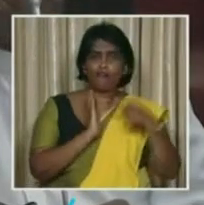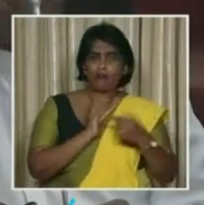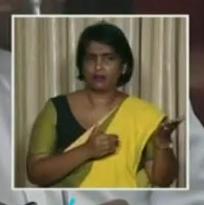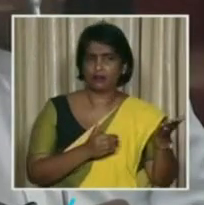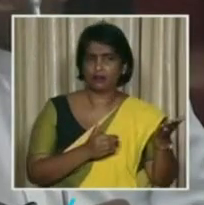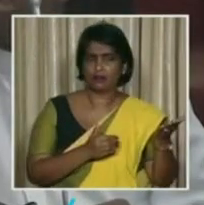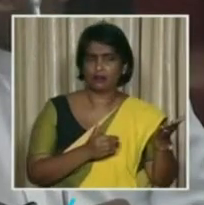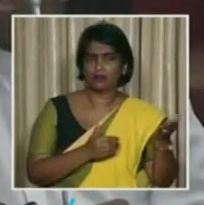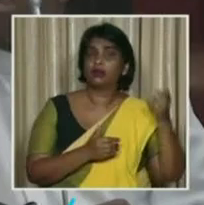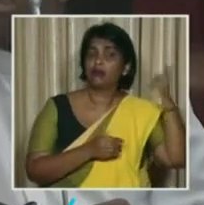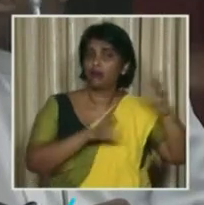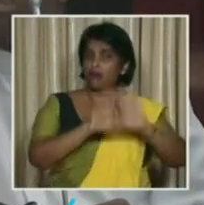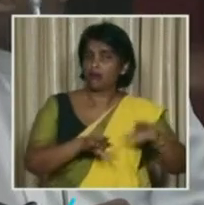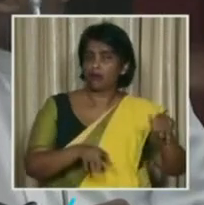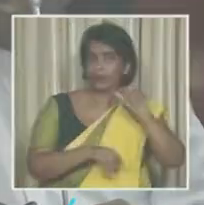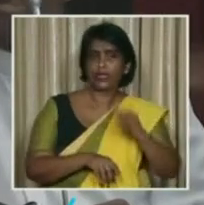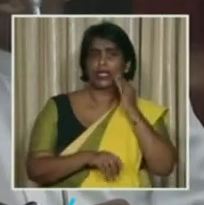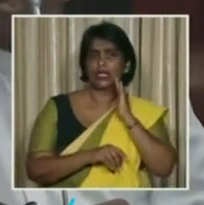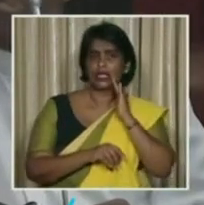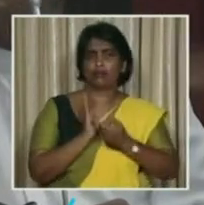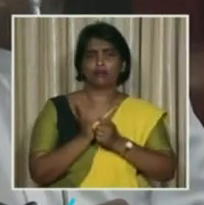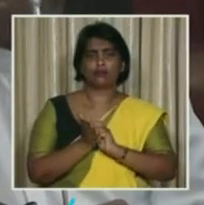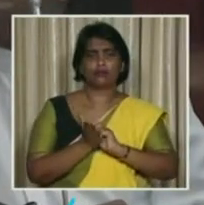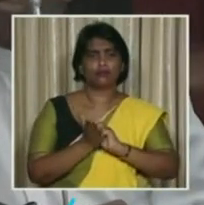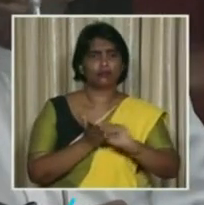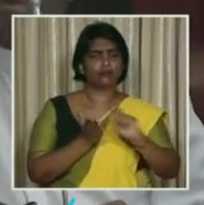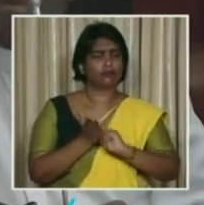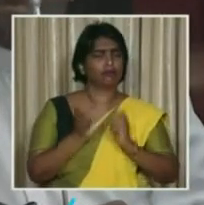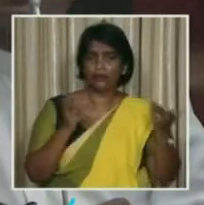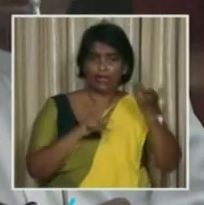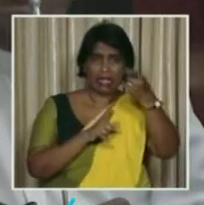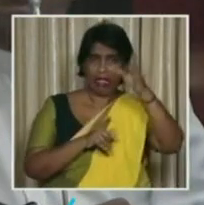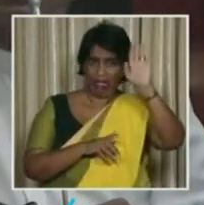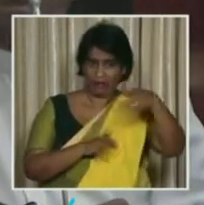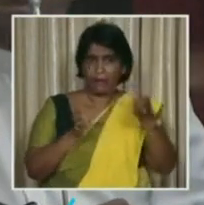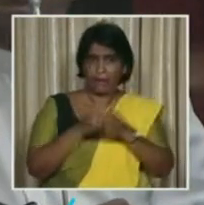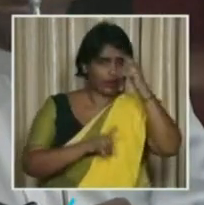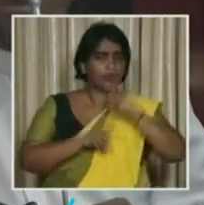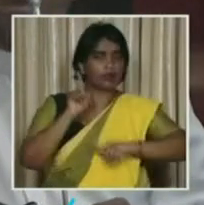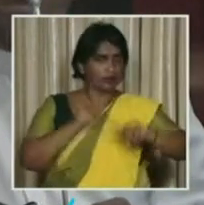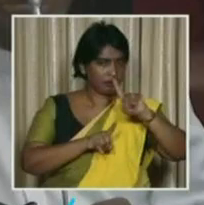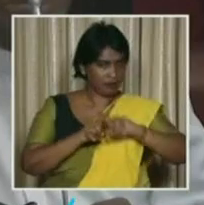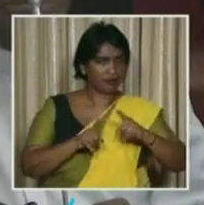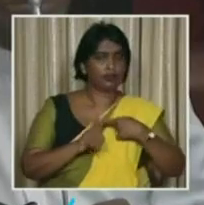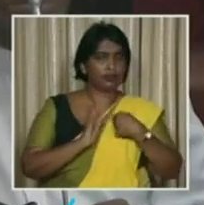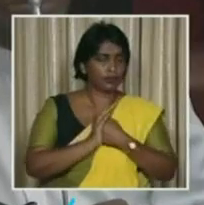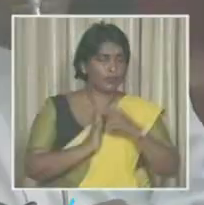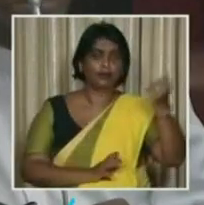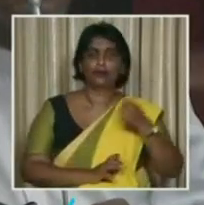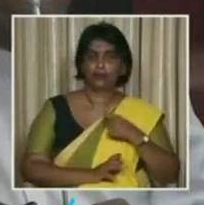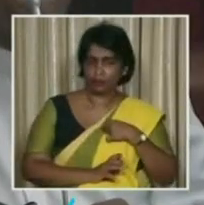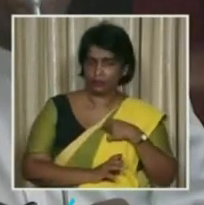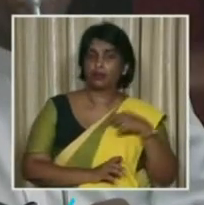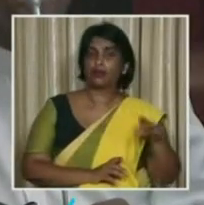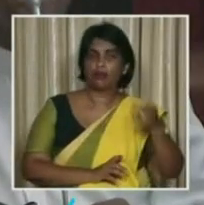ආසන්නව තියෙන්නේ. ඒතකොට ඒ ළමයින්ට අනිවාර්යයෙන්ම ඉංග්‍රීසියෙන් මේ විභාගෙට ඉදිරිපත් වෙන්න සිද්ධ වෙනවා. ශ්‍රේණි රැසීමේදී අපිට ගරු සභානායකතුමා කිව්වා